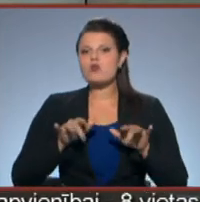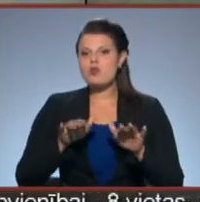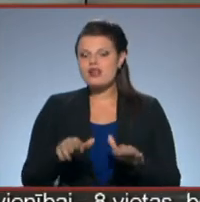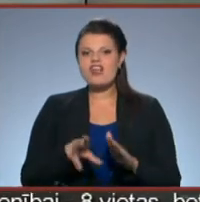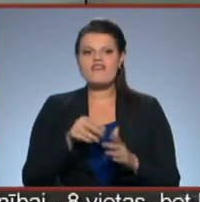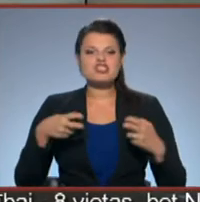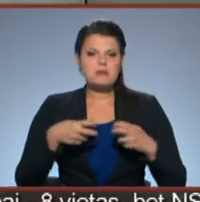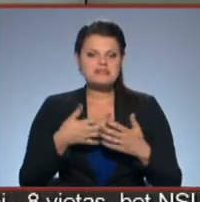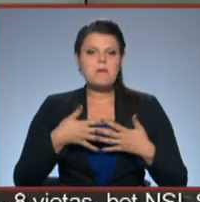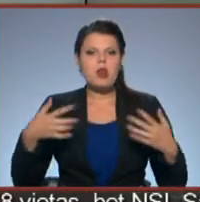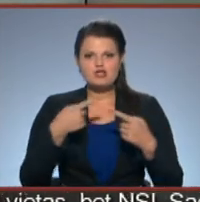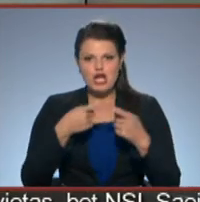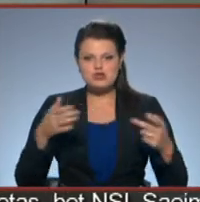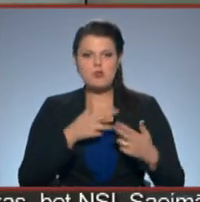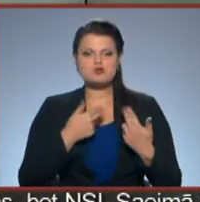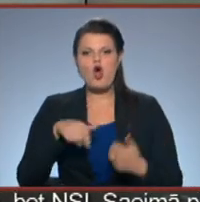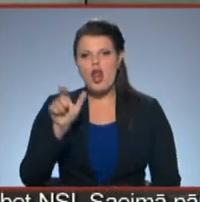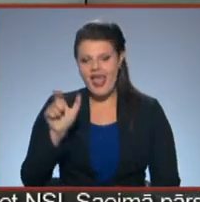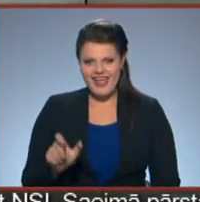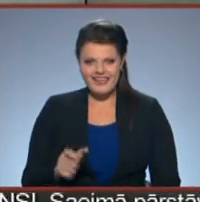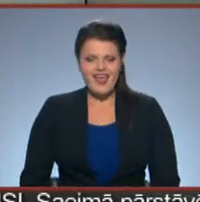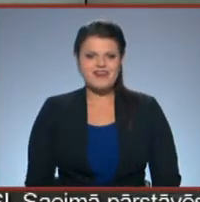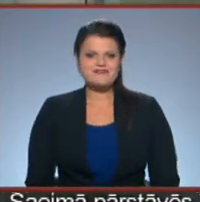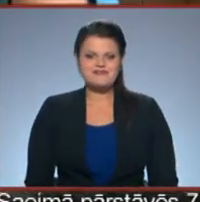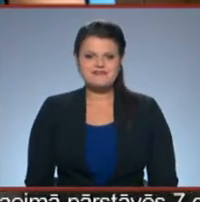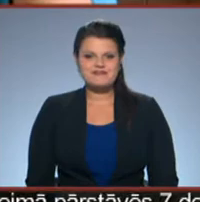vēlēšanas Briselē, plašāk ziņo mūsu kolēģi Ilze Nagla.